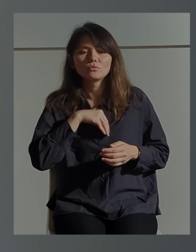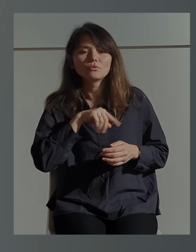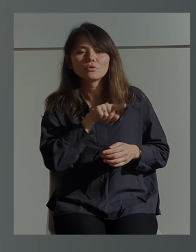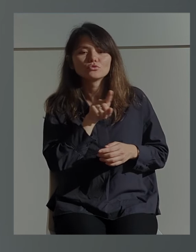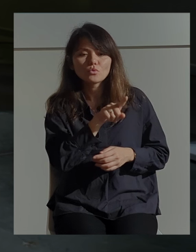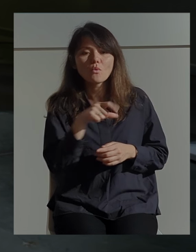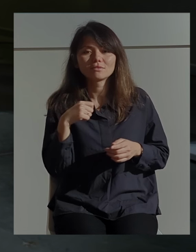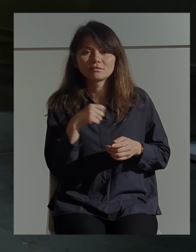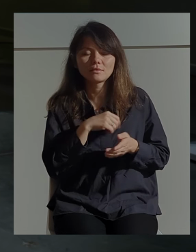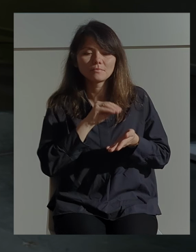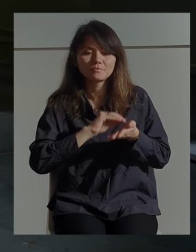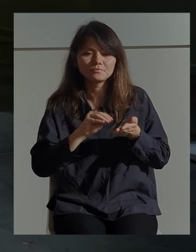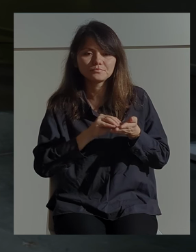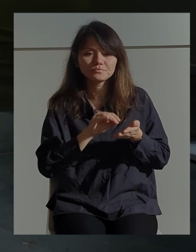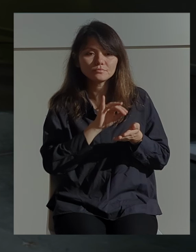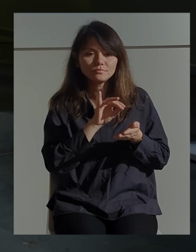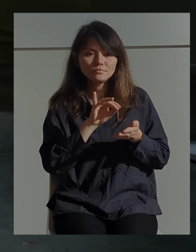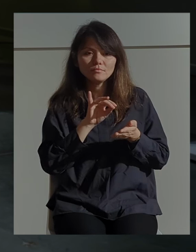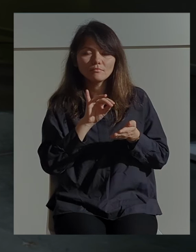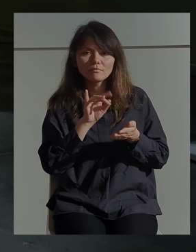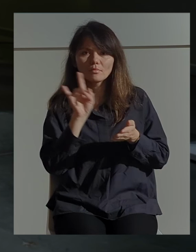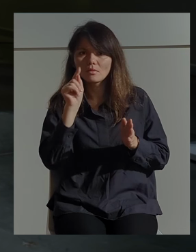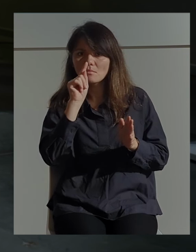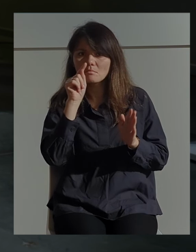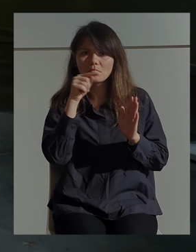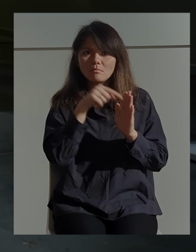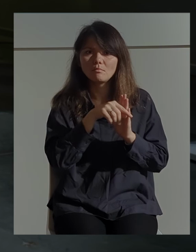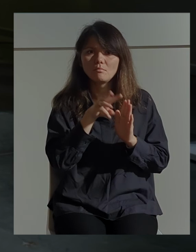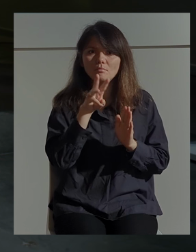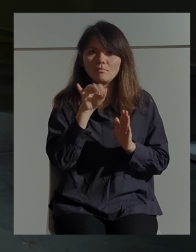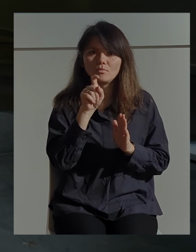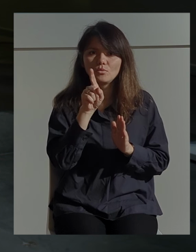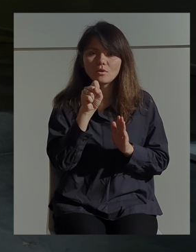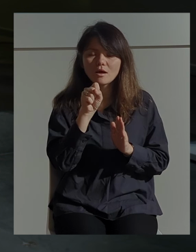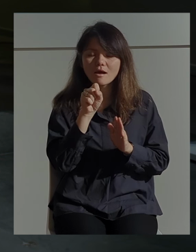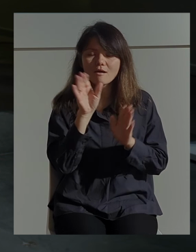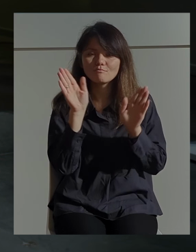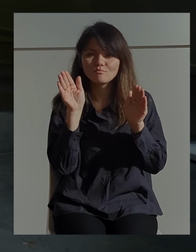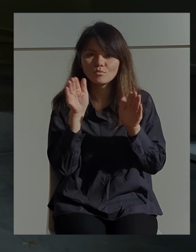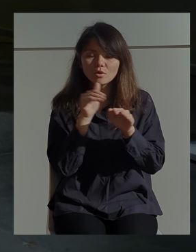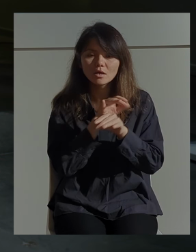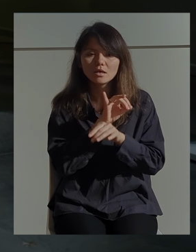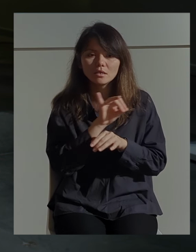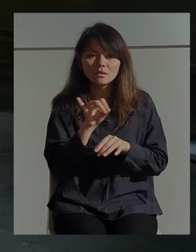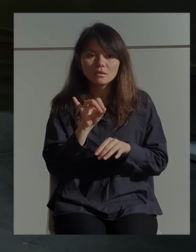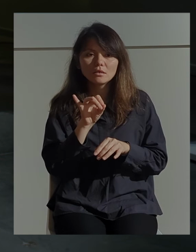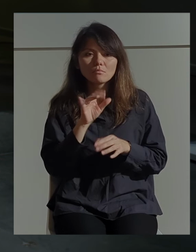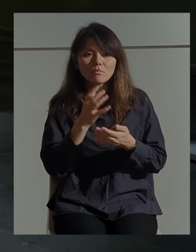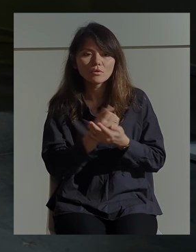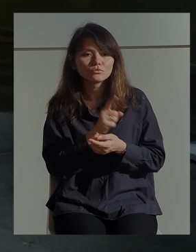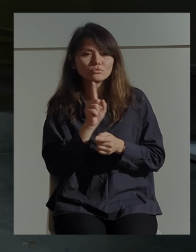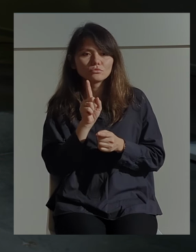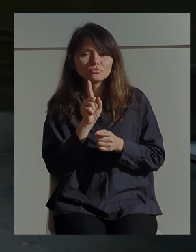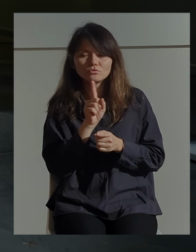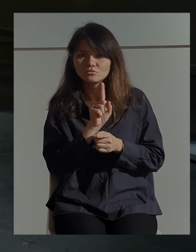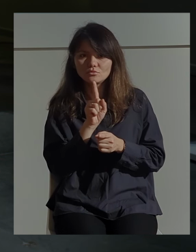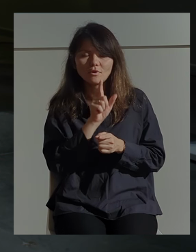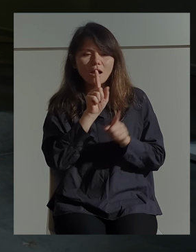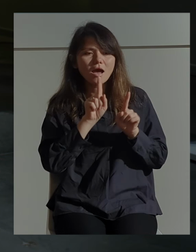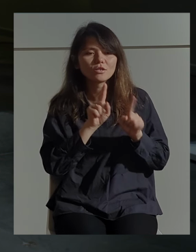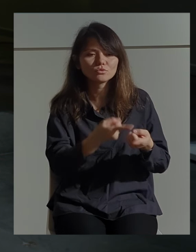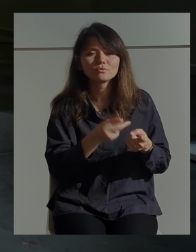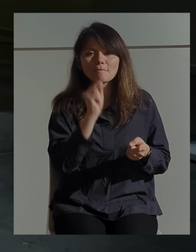в самописец попадает Муха и это приводит к Трагедии того что арестовывают невиновного вот но